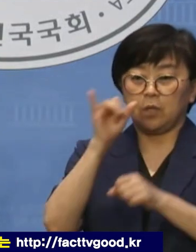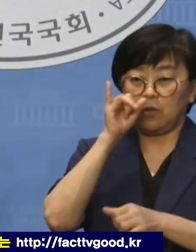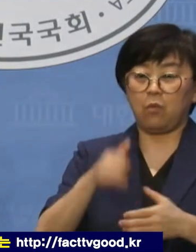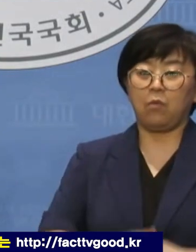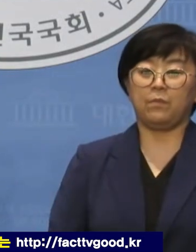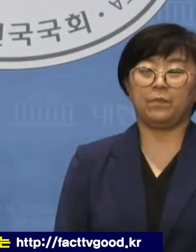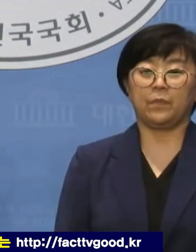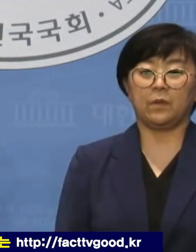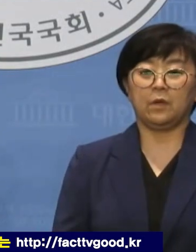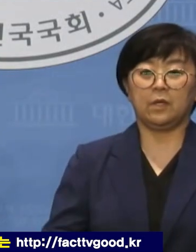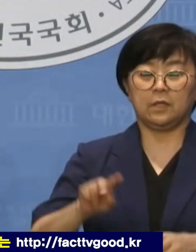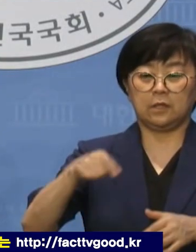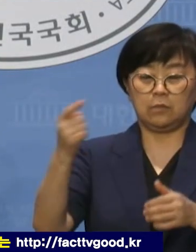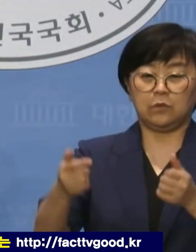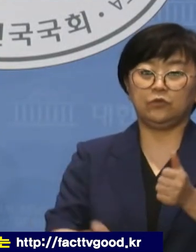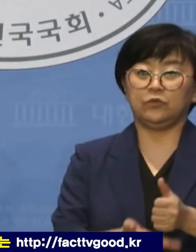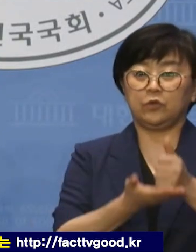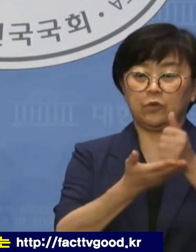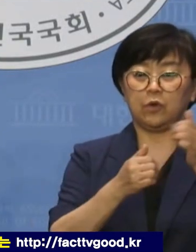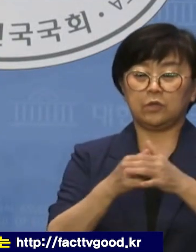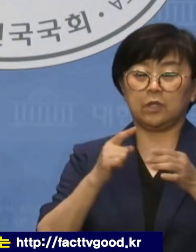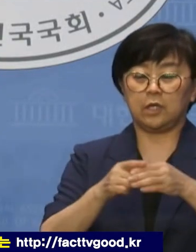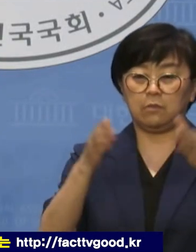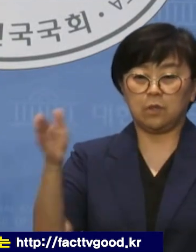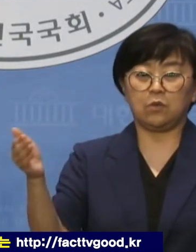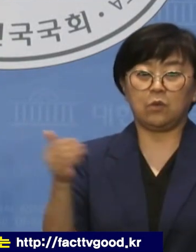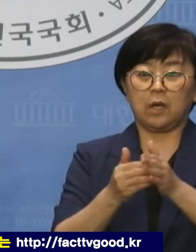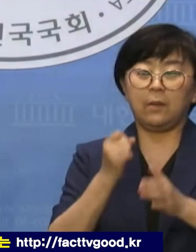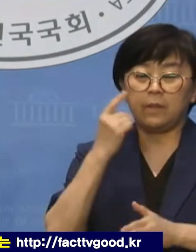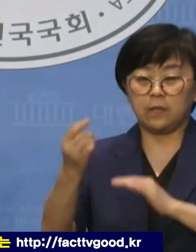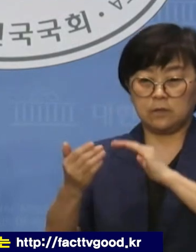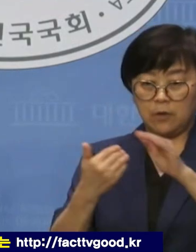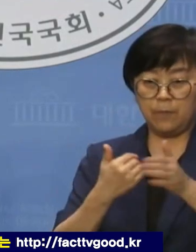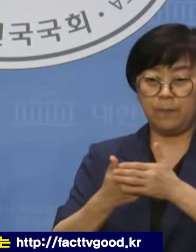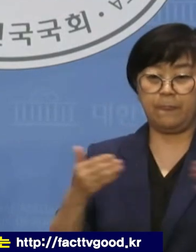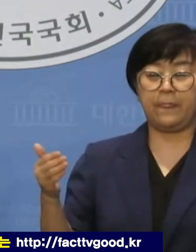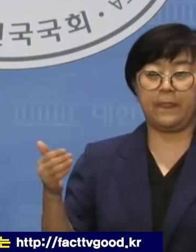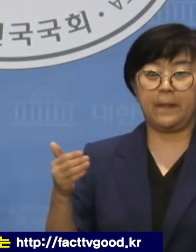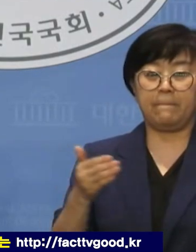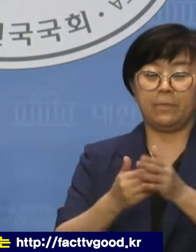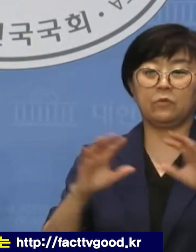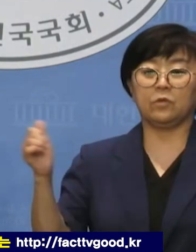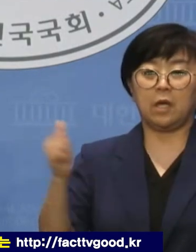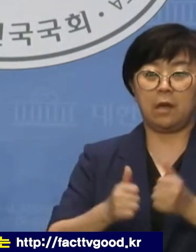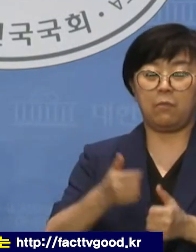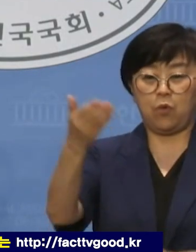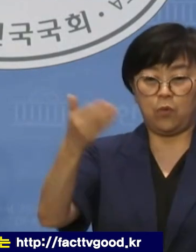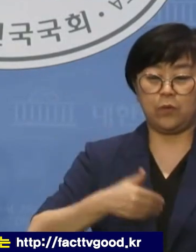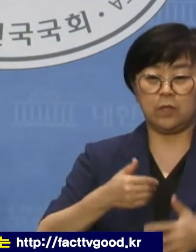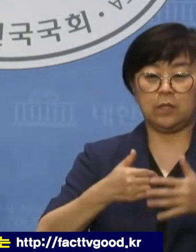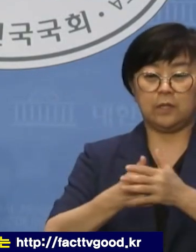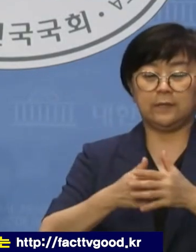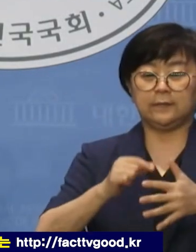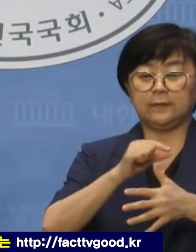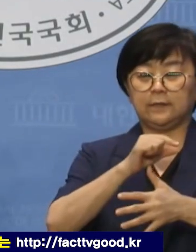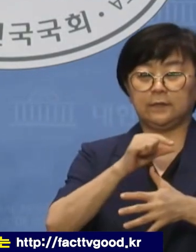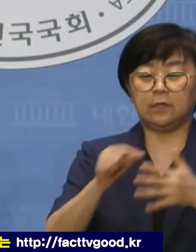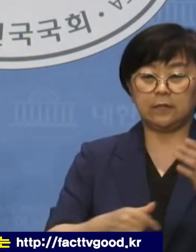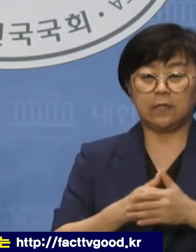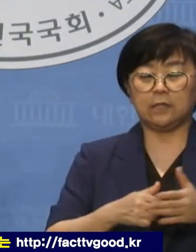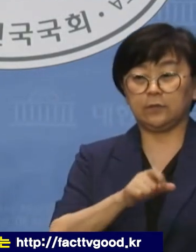있고 후임위원 추천 요청은 임기 종료 한 달도 남겨놓지 않고 국회에 보내 절차를